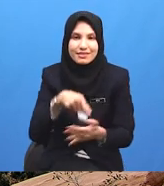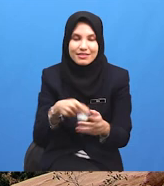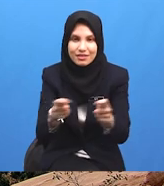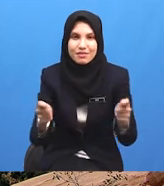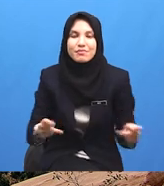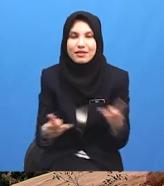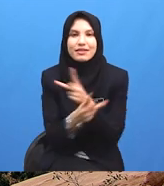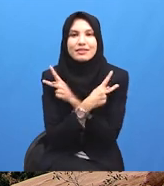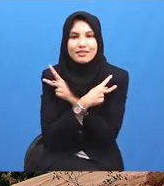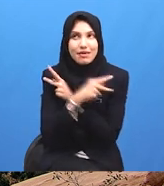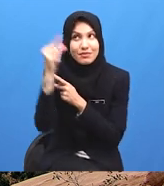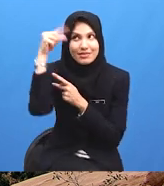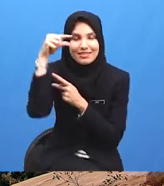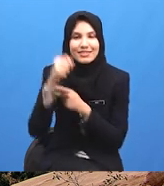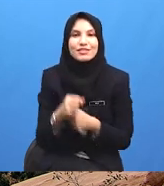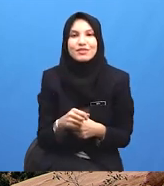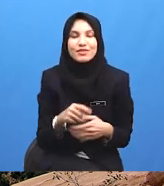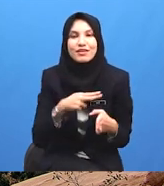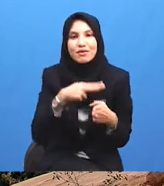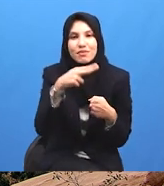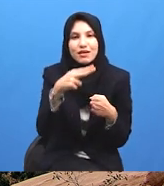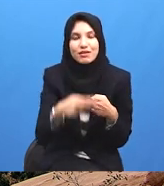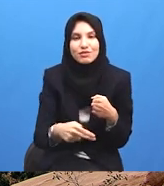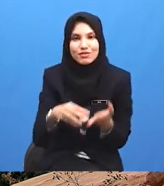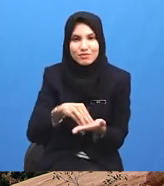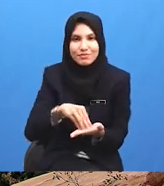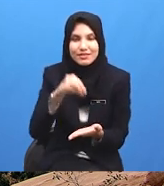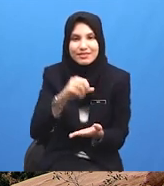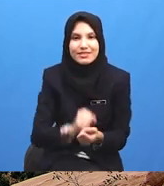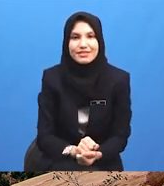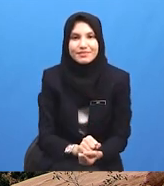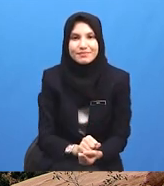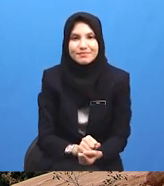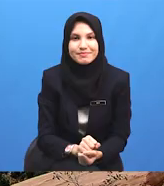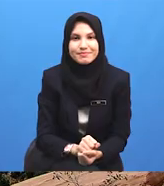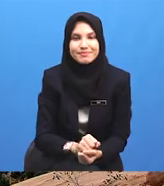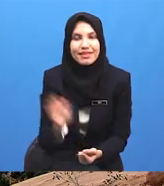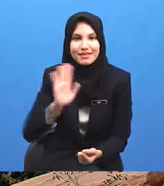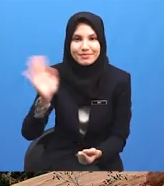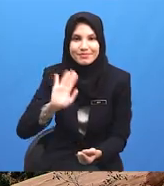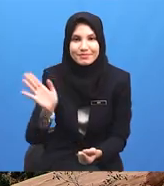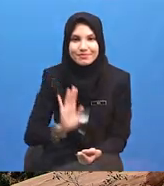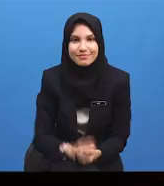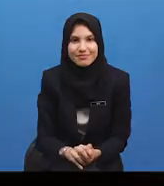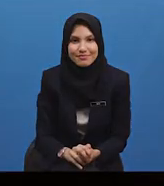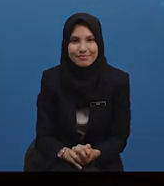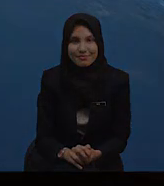saya, Mr. Q, hingga ke penghujung pembelajaran ini. Jumpa lagi.